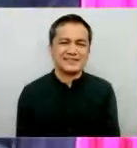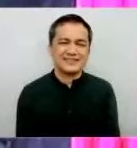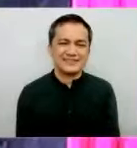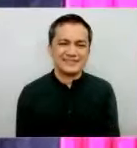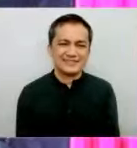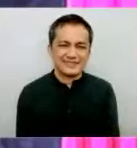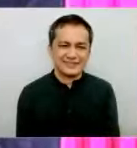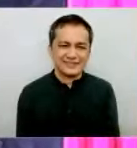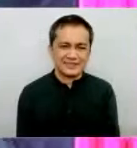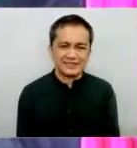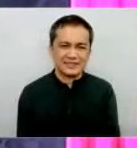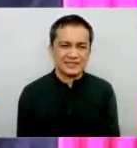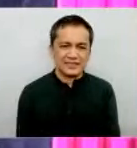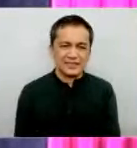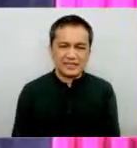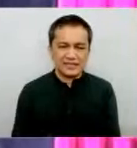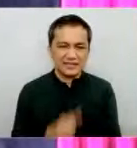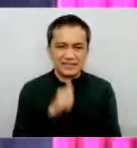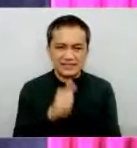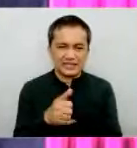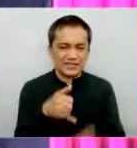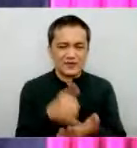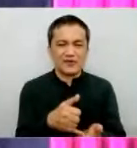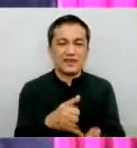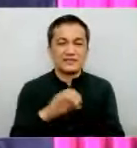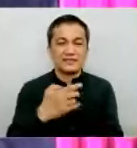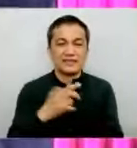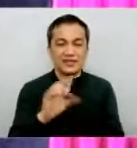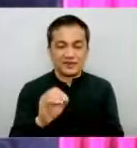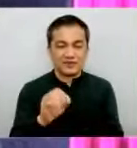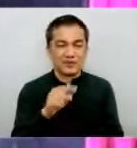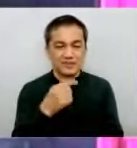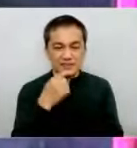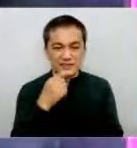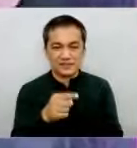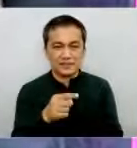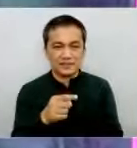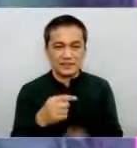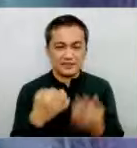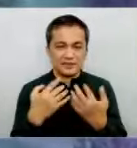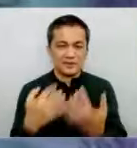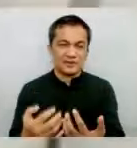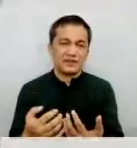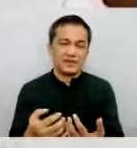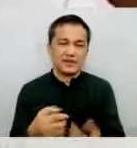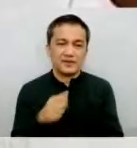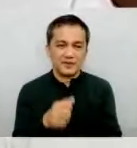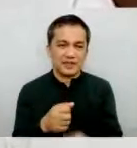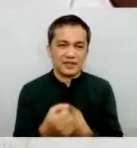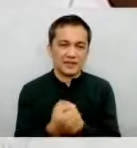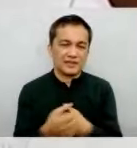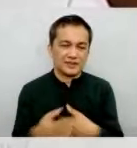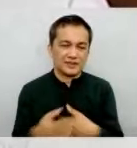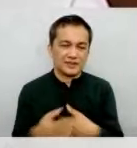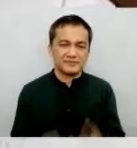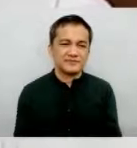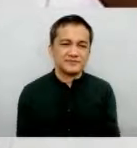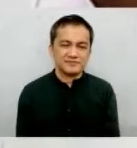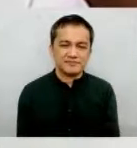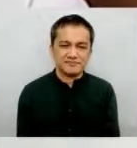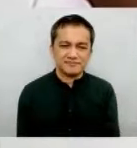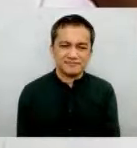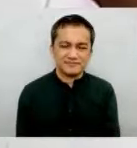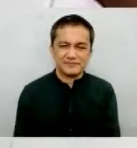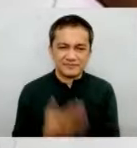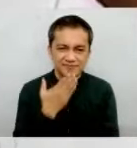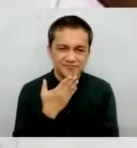Hindi naman daw niya aawardan si Echo na sinabi niya sa press ang kanilang love life. It's funny and it's sweet naman na